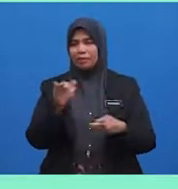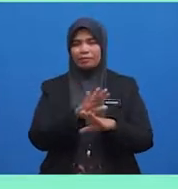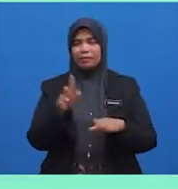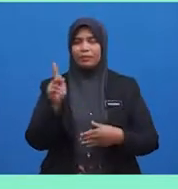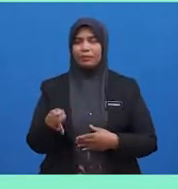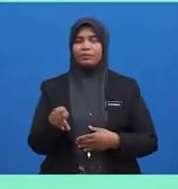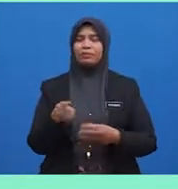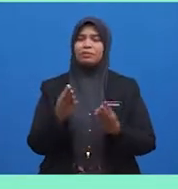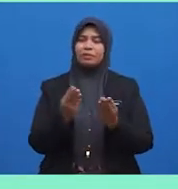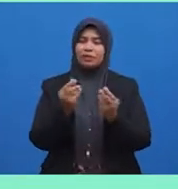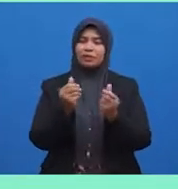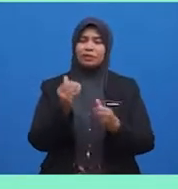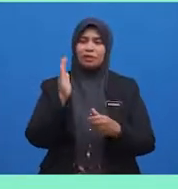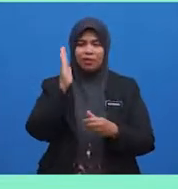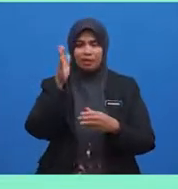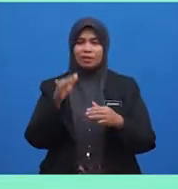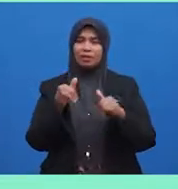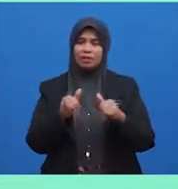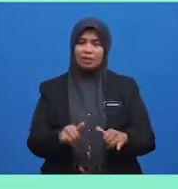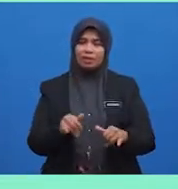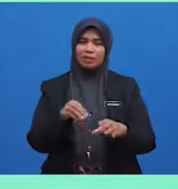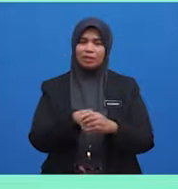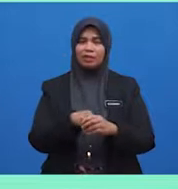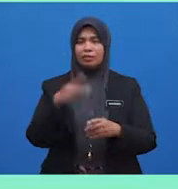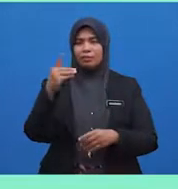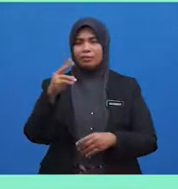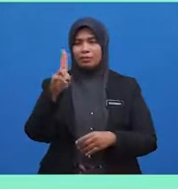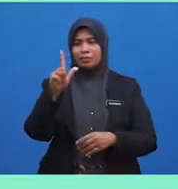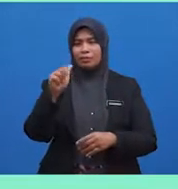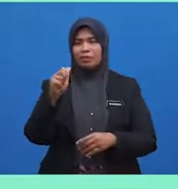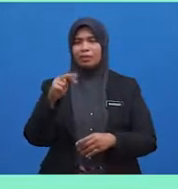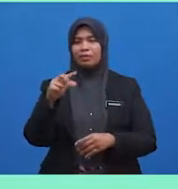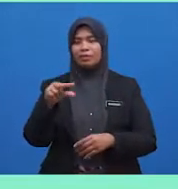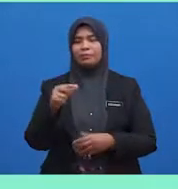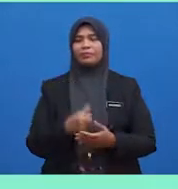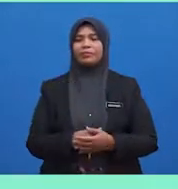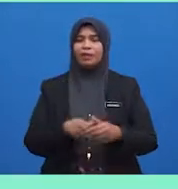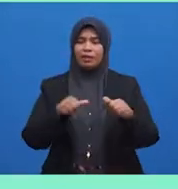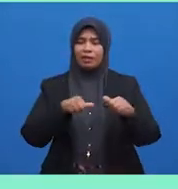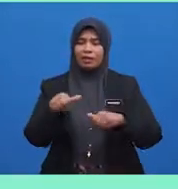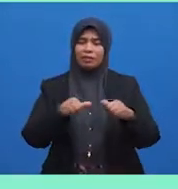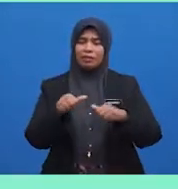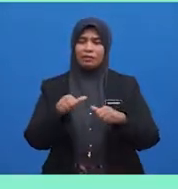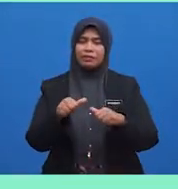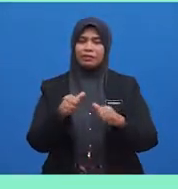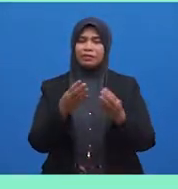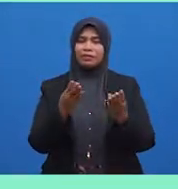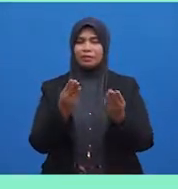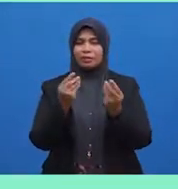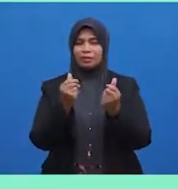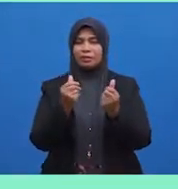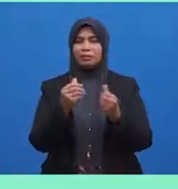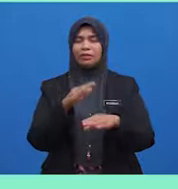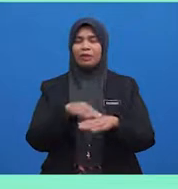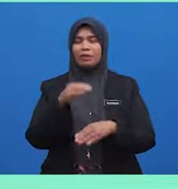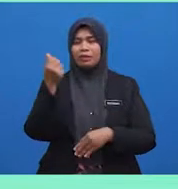Biji timah akan tertinggal di dalam dulang selepas diayak. Aktiviti perlombongan biji timah pada abad ke-15